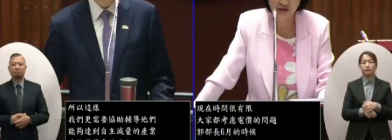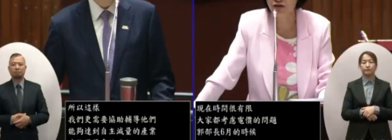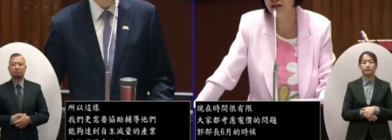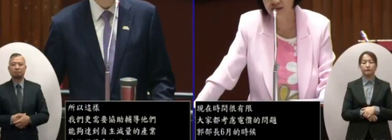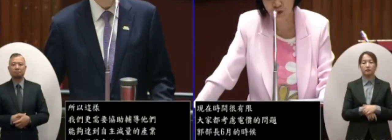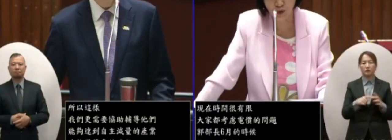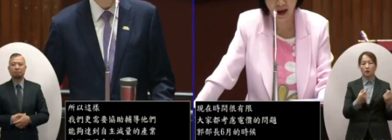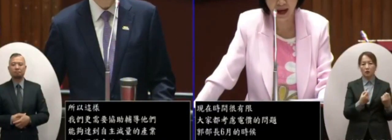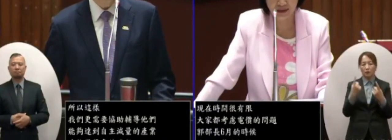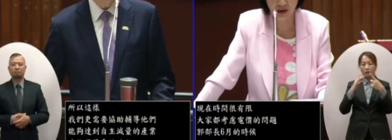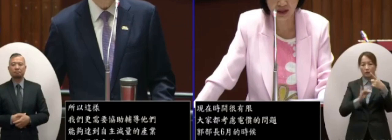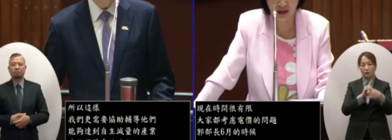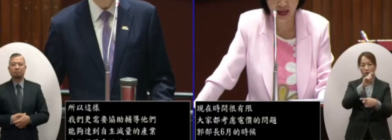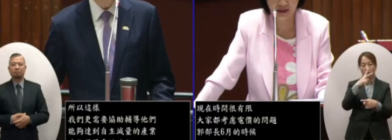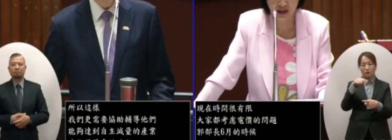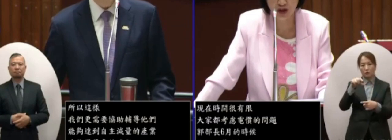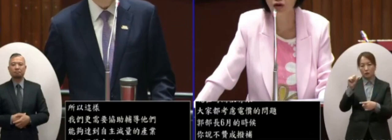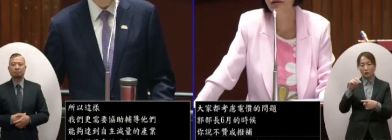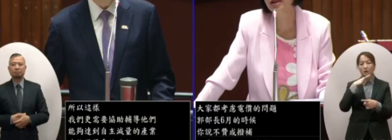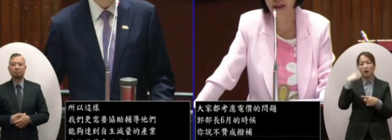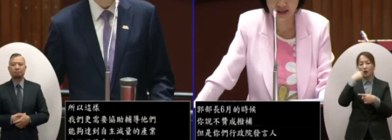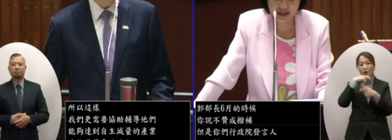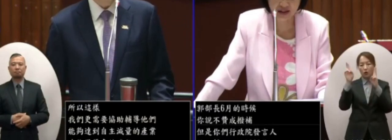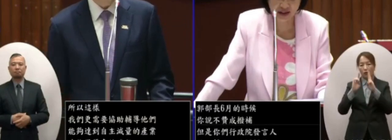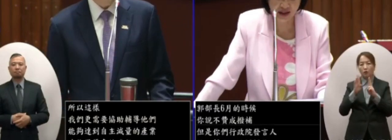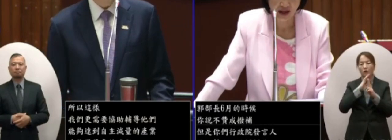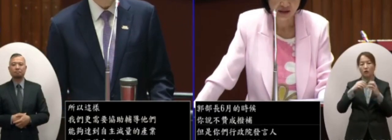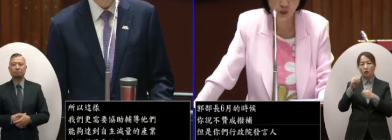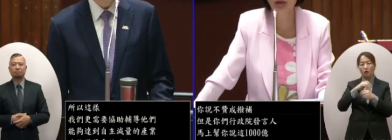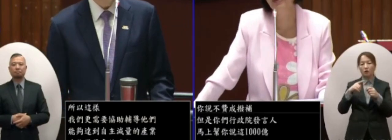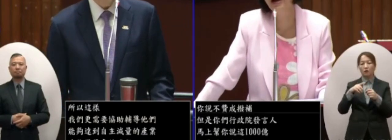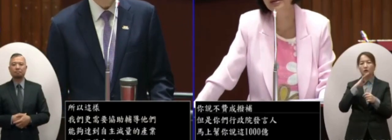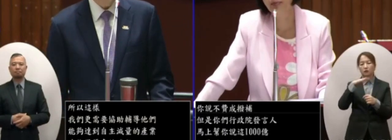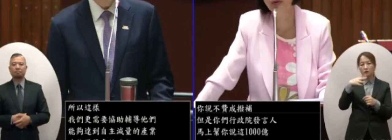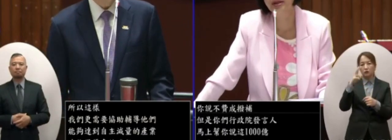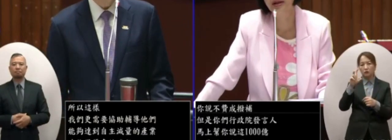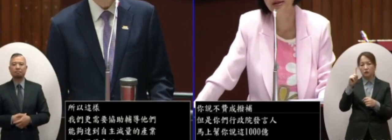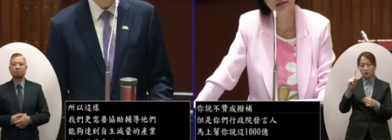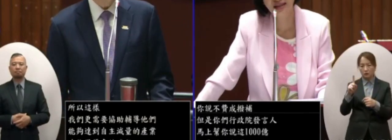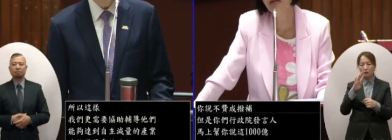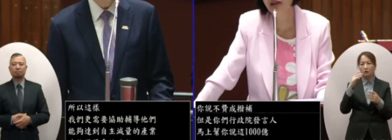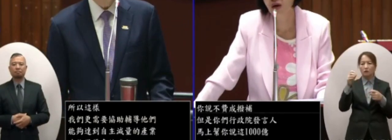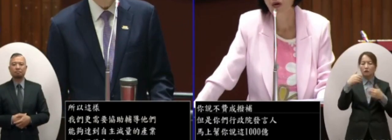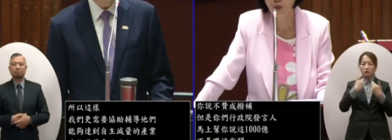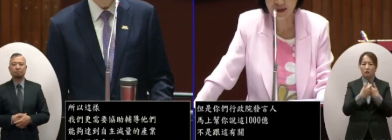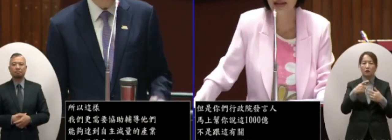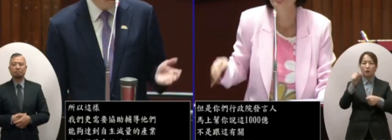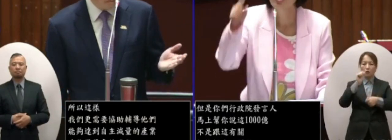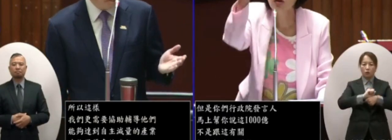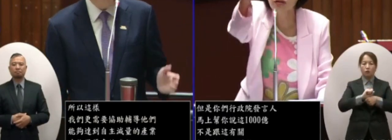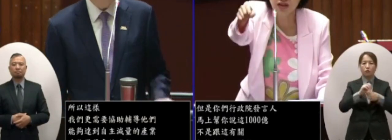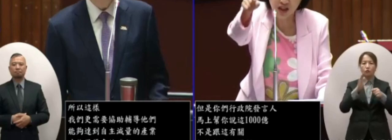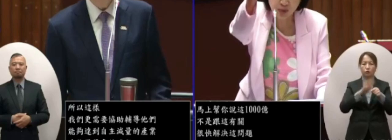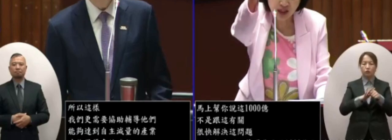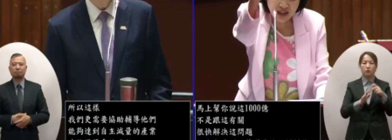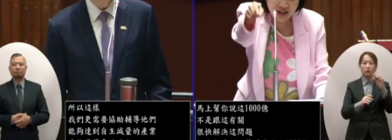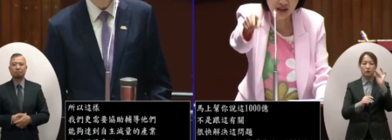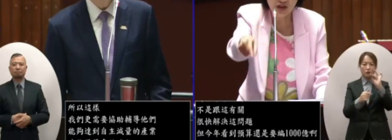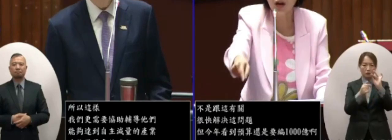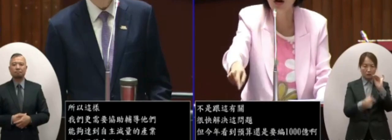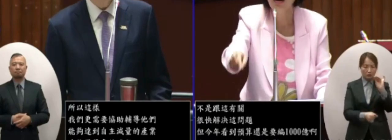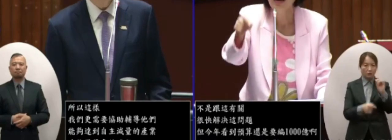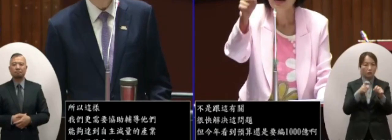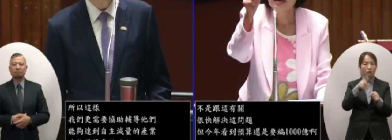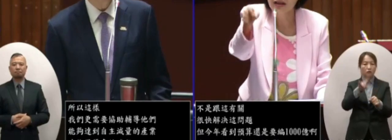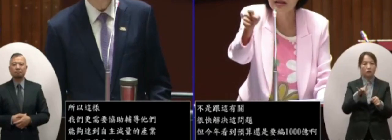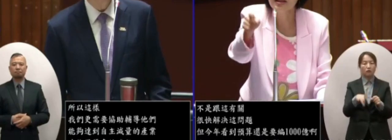12.5%，然后呢，台电营收有741，那为什么还要再补1000亿？这是大家非常关切。重点是你补了1000亿之后，你